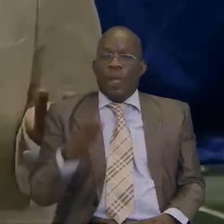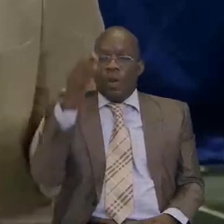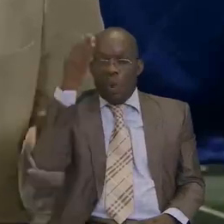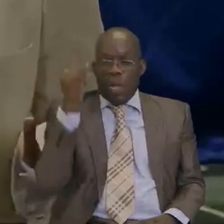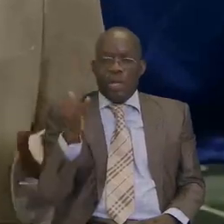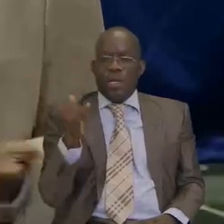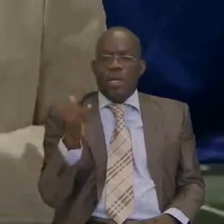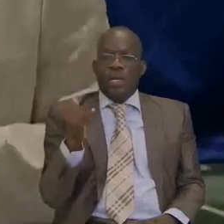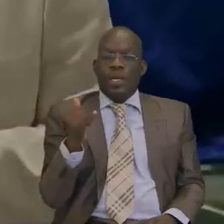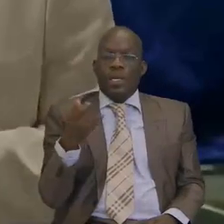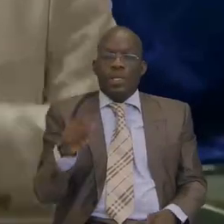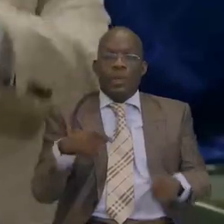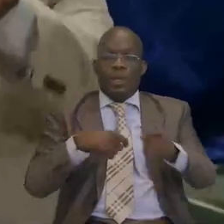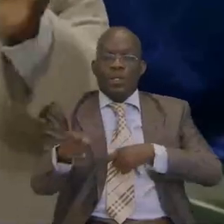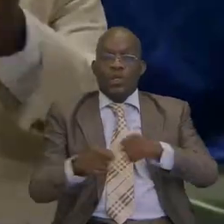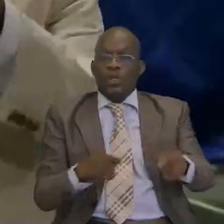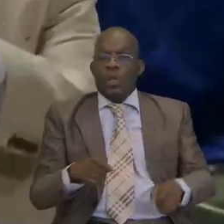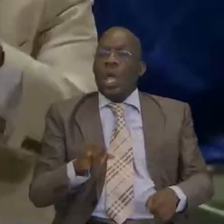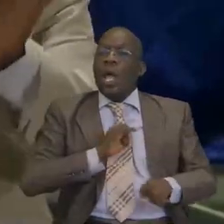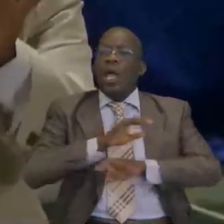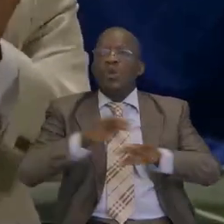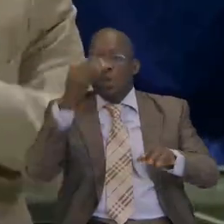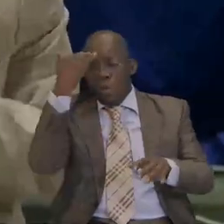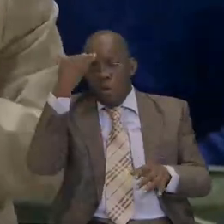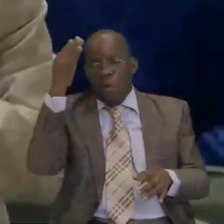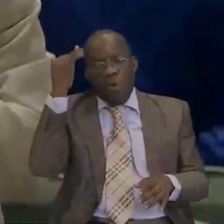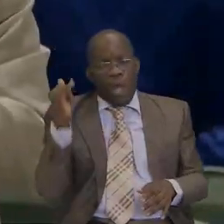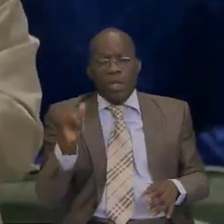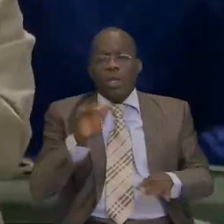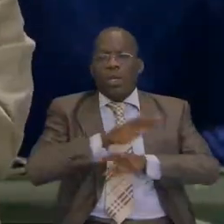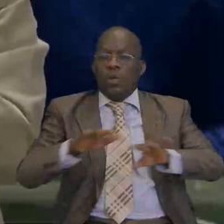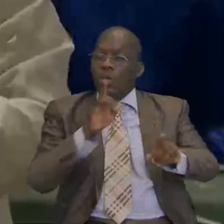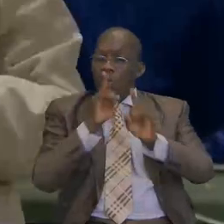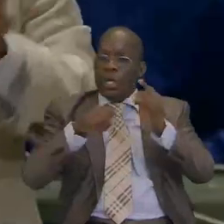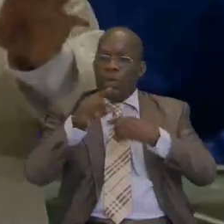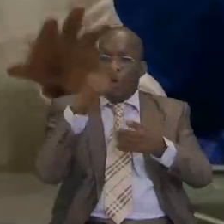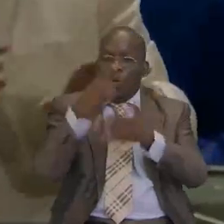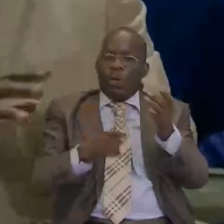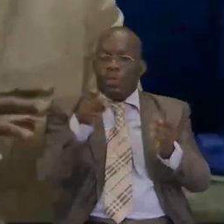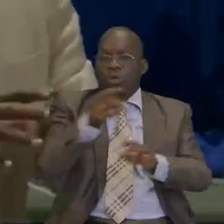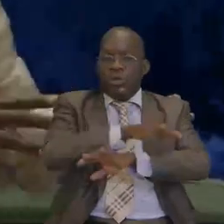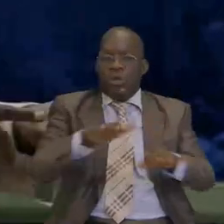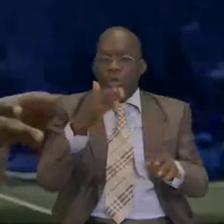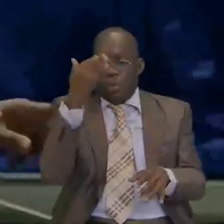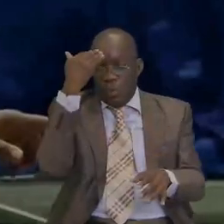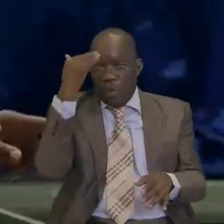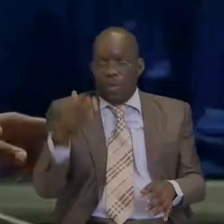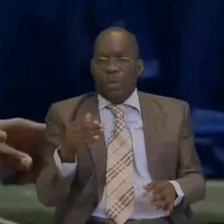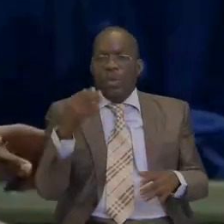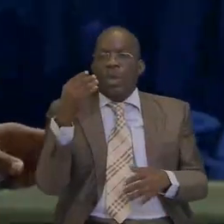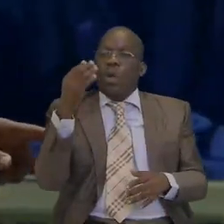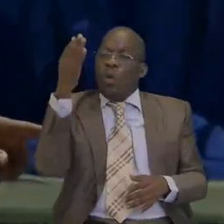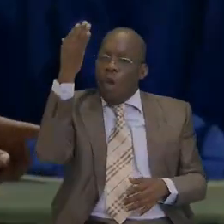Pourquoi la persécution? Je ne sais pas pourquoi. Ne parle pas de ce que tu ne connais pas. Pourquoi est-ce qu'on a été